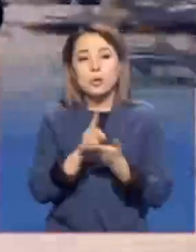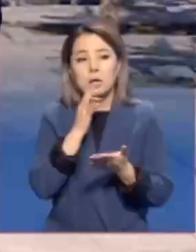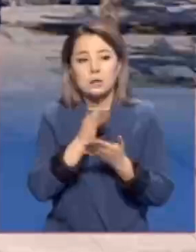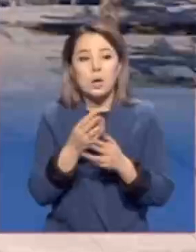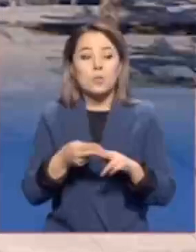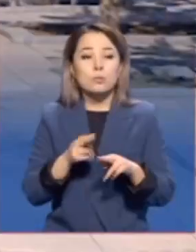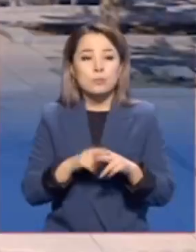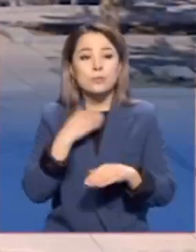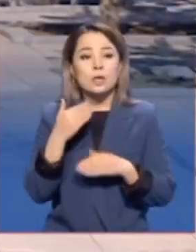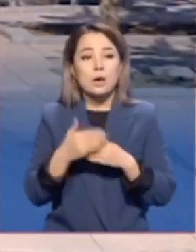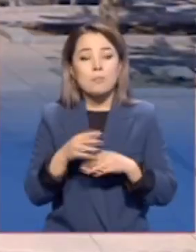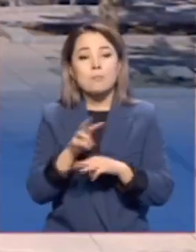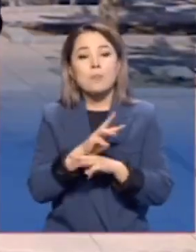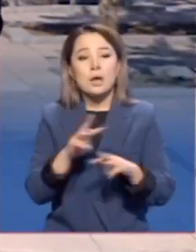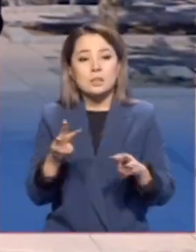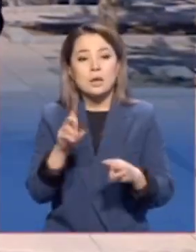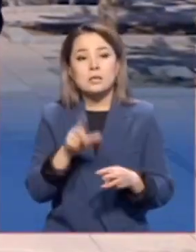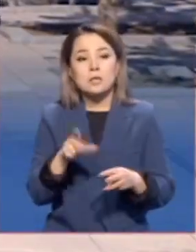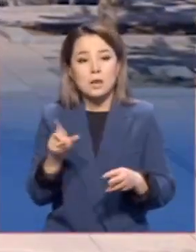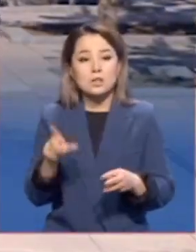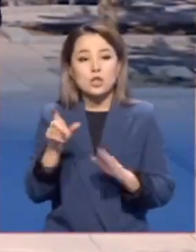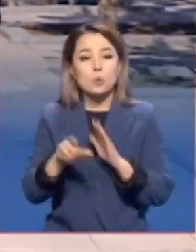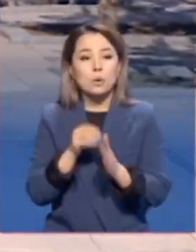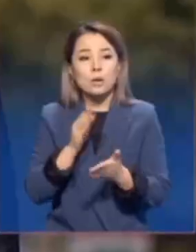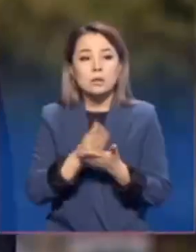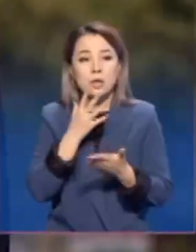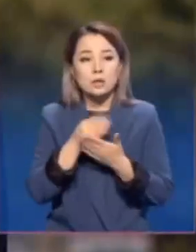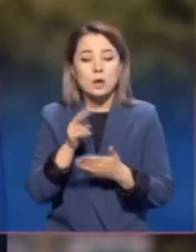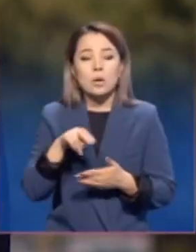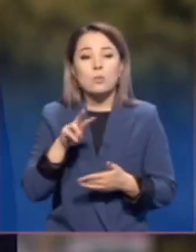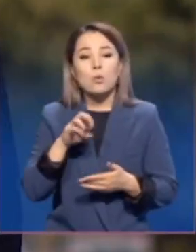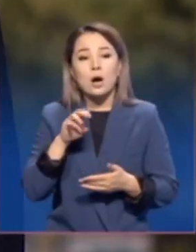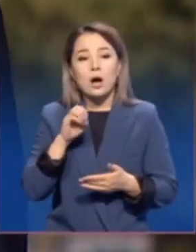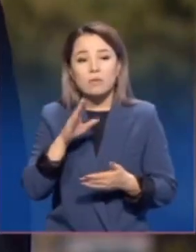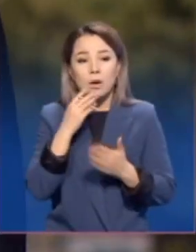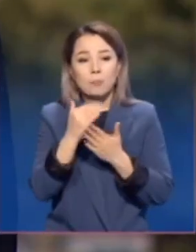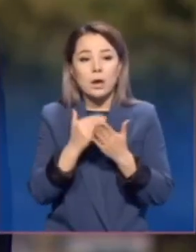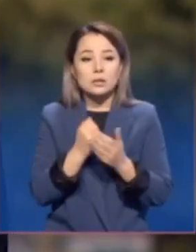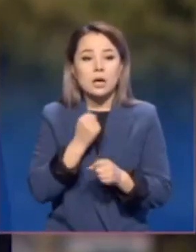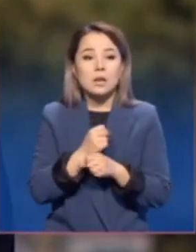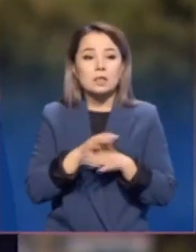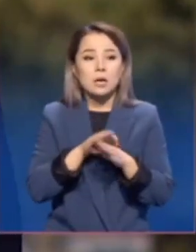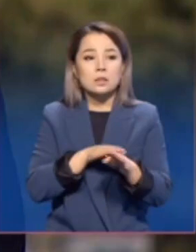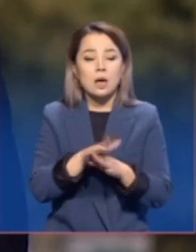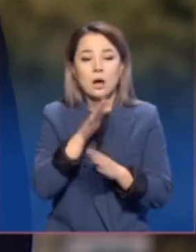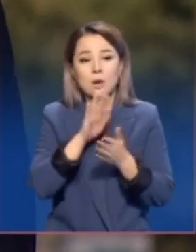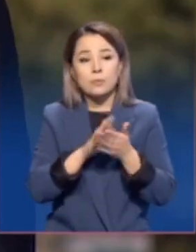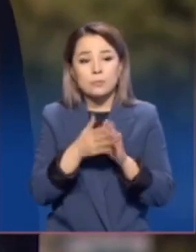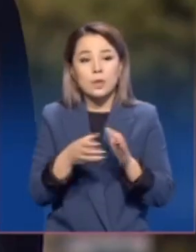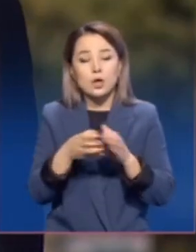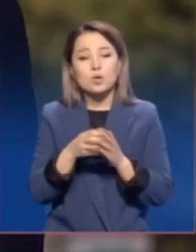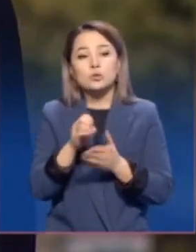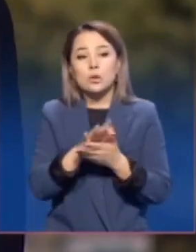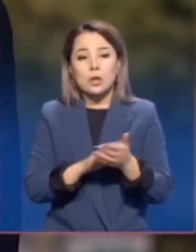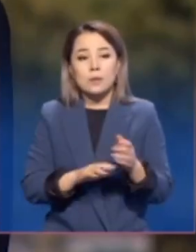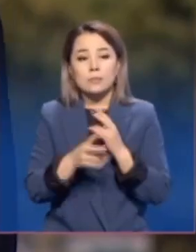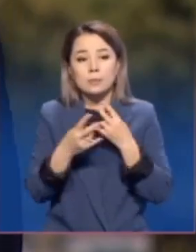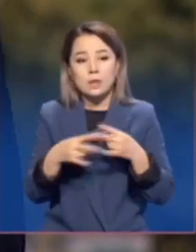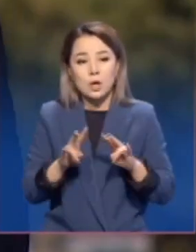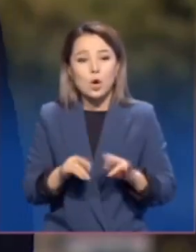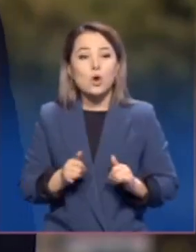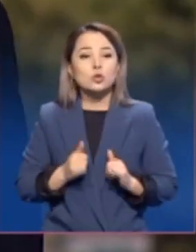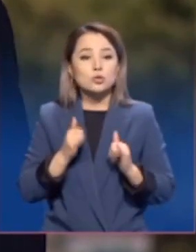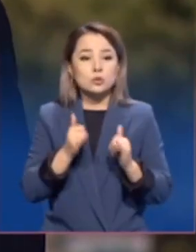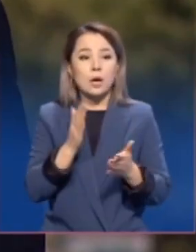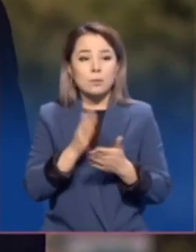Бұл мәселені жақында мәжіліс мінберінен көтерген депутат Дәулет Мұқаев бағдарламаны жүзеге асыру мерзімін созбауды ұсынды. Бұл бағдарламаны бір жақты